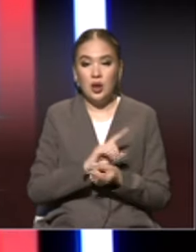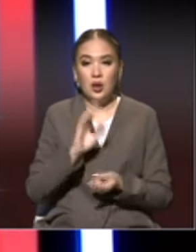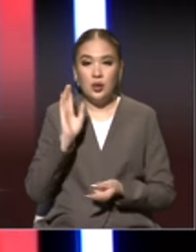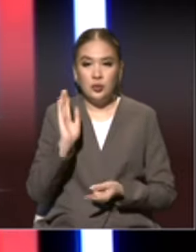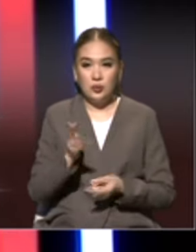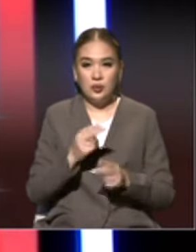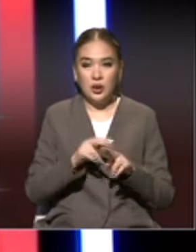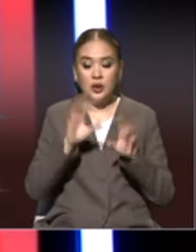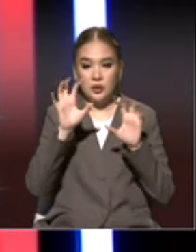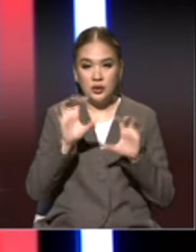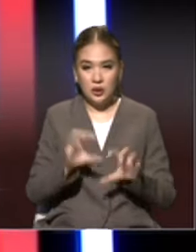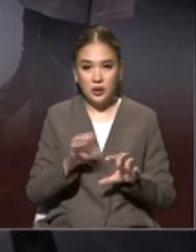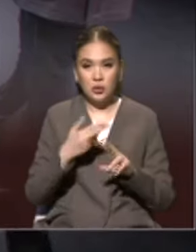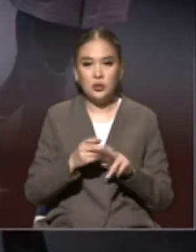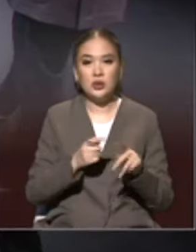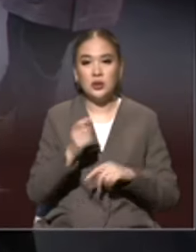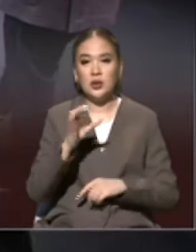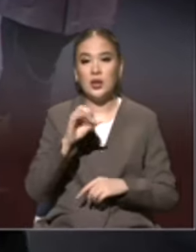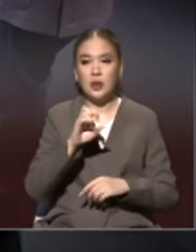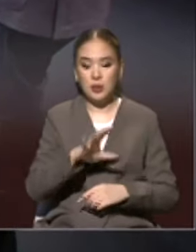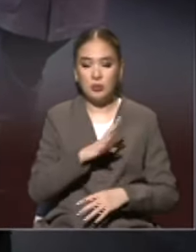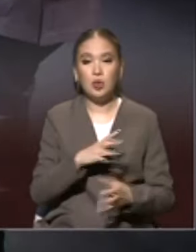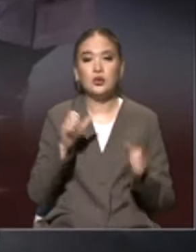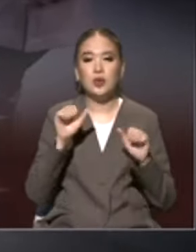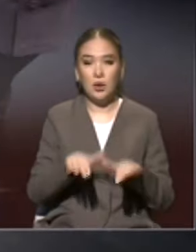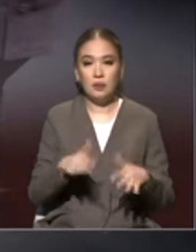мақұлданды, сенатқа жөнелтілгенін айттық, қабылданды.